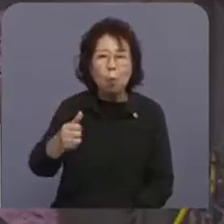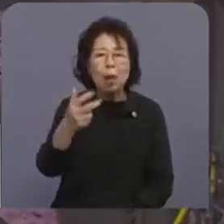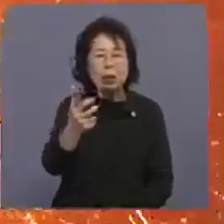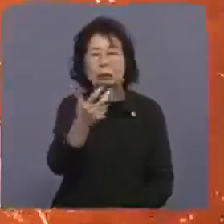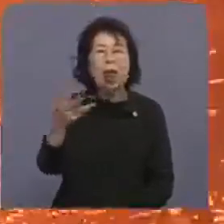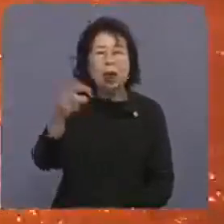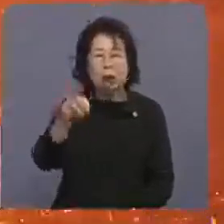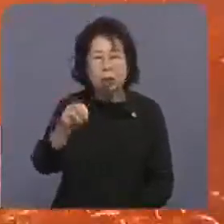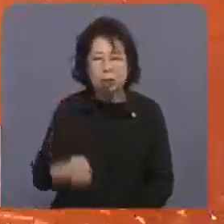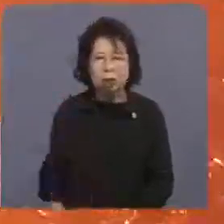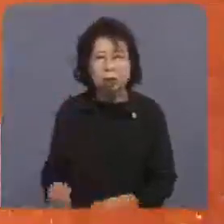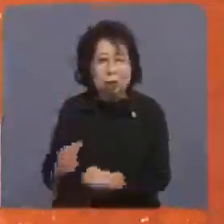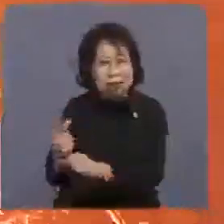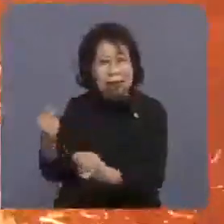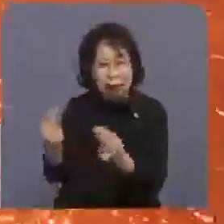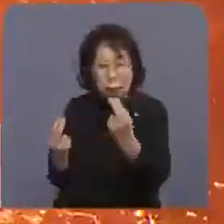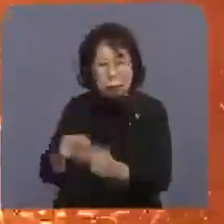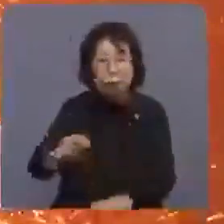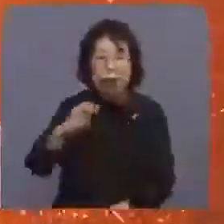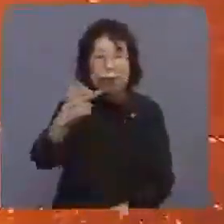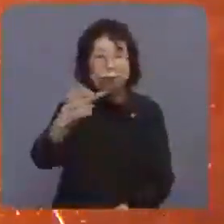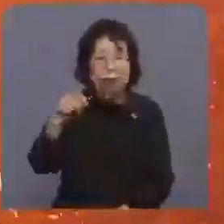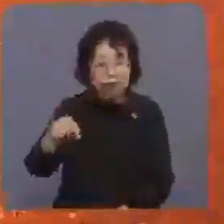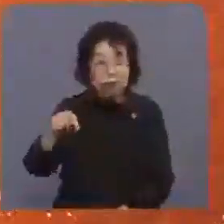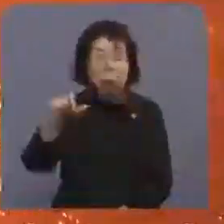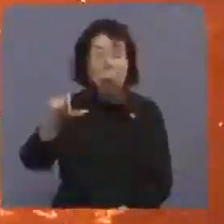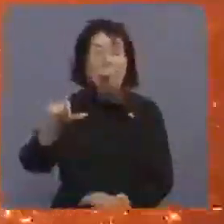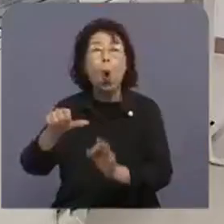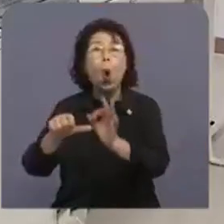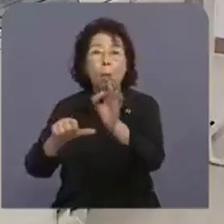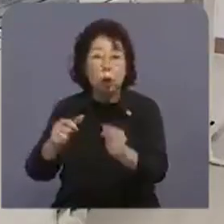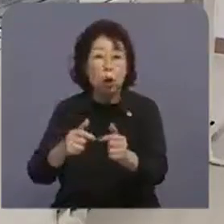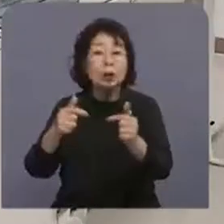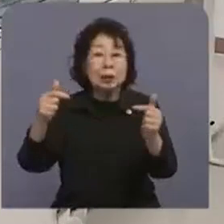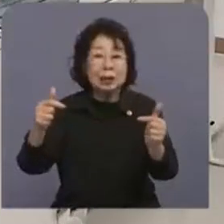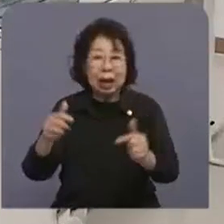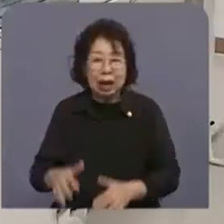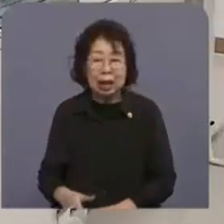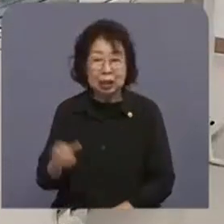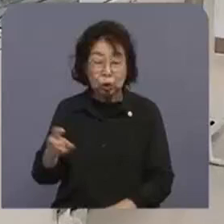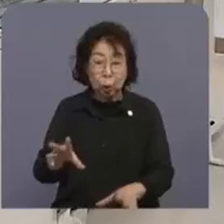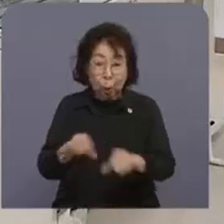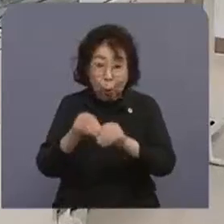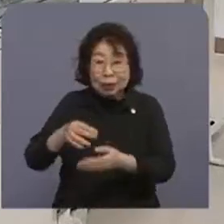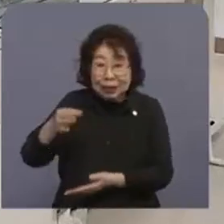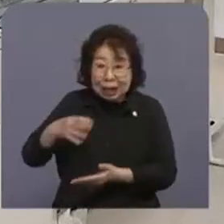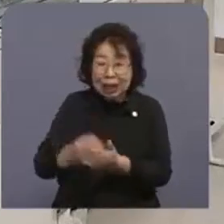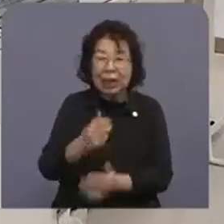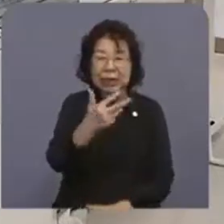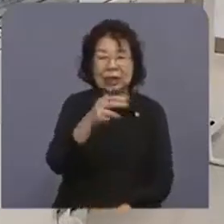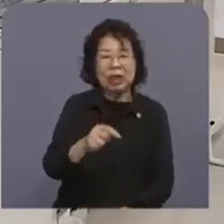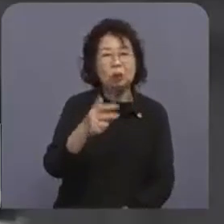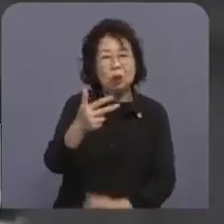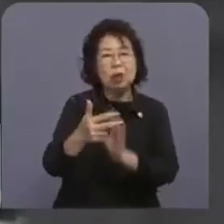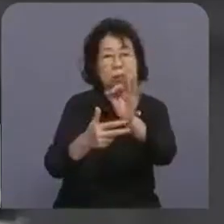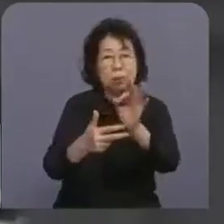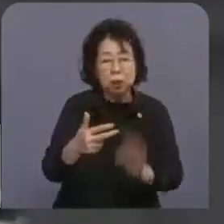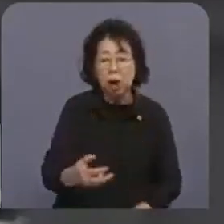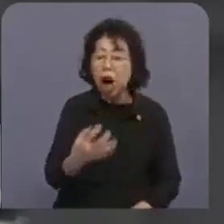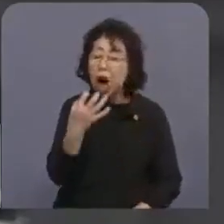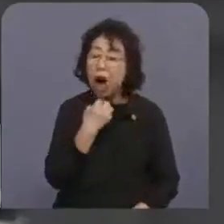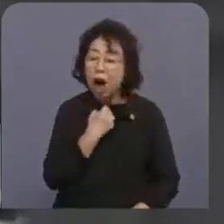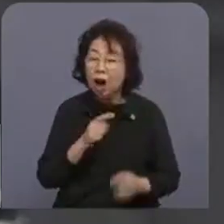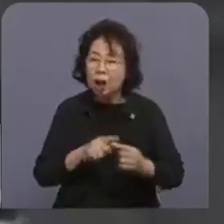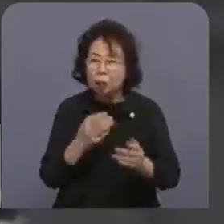군으로 전년도보다 17.5% 증가했습니다 또 총자산은 7.7% 영업